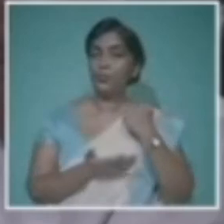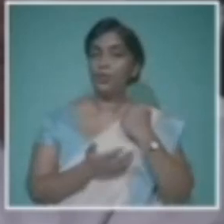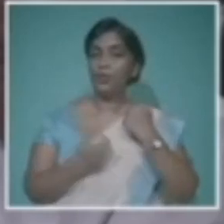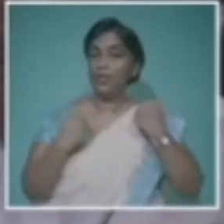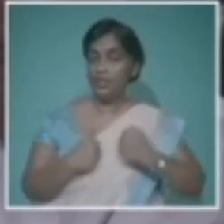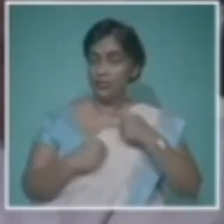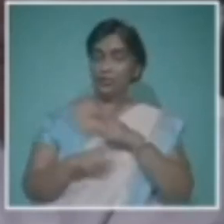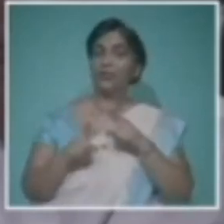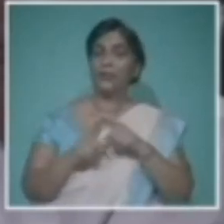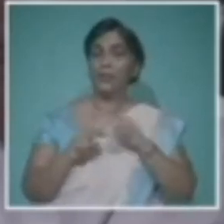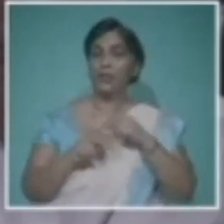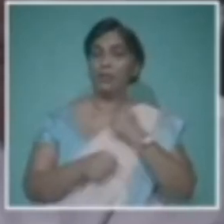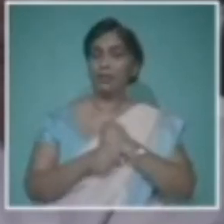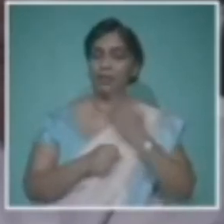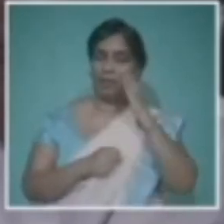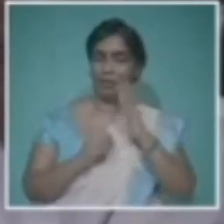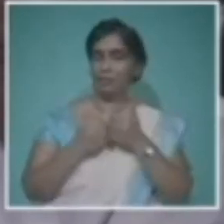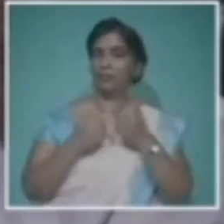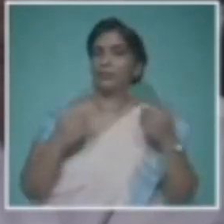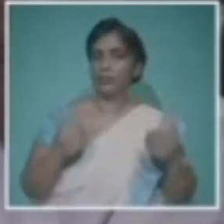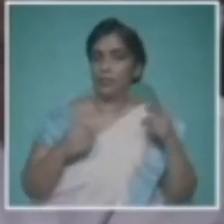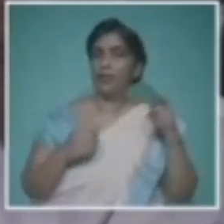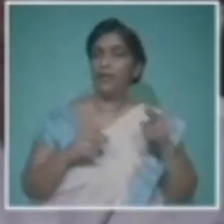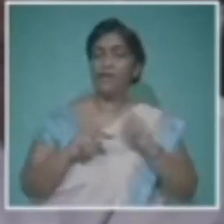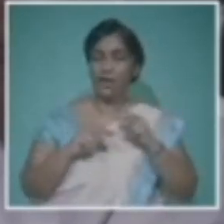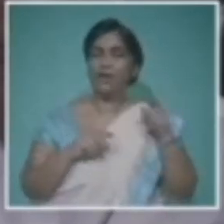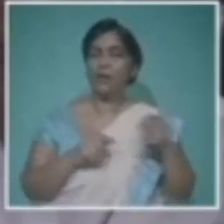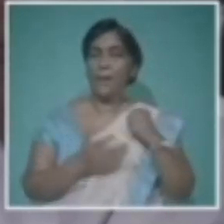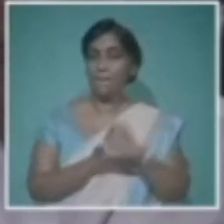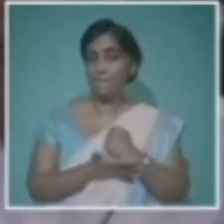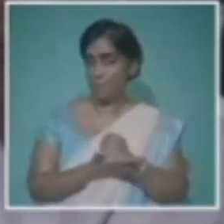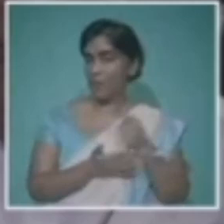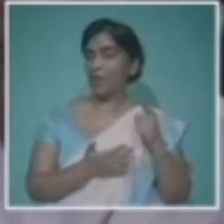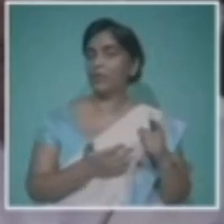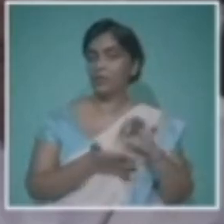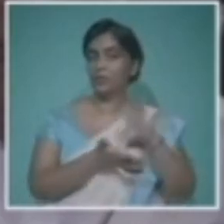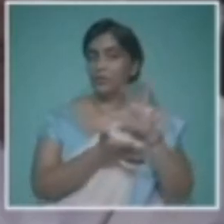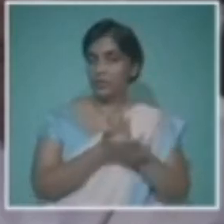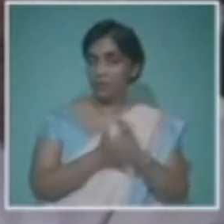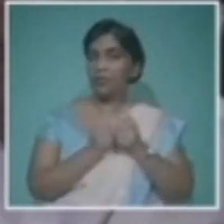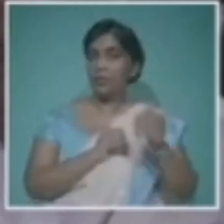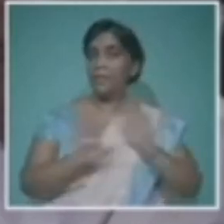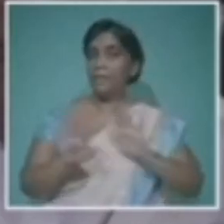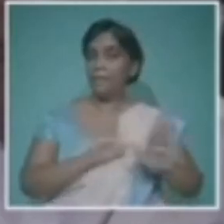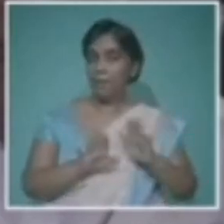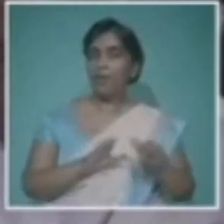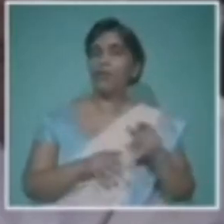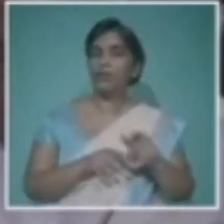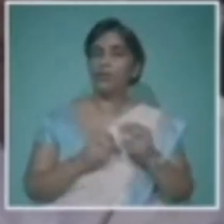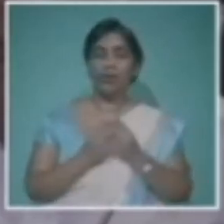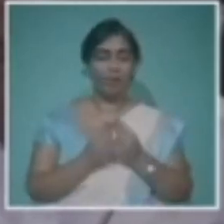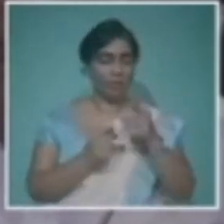මණ්ඩලයේ ෆෙඩරල් ආණ්ඩුවේ ස්වාධීන ආයතනයකි ෆෙඩරල් රිසර්ව් බැංකු ෆෙඩරල් රිසර්ව් පද්ධතියේ මෙහෙයුම් හස්තේ වන